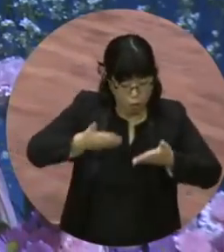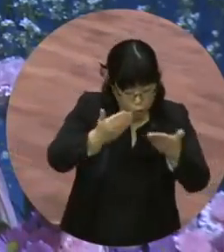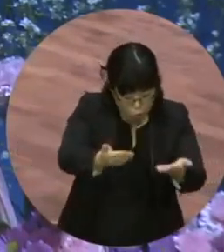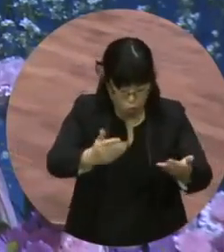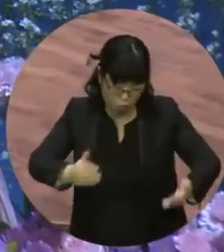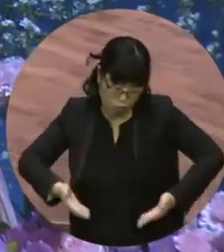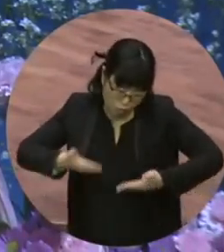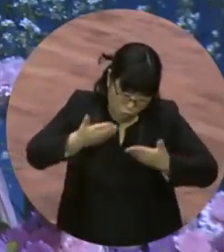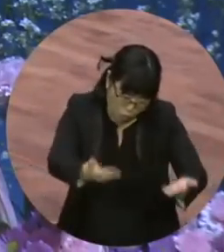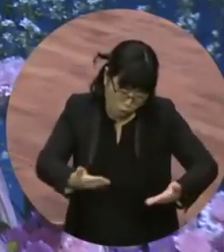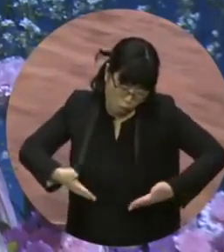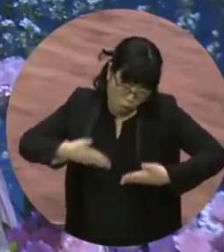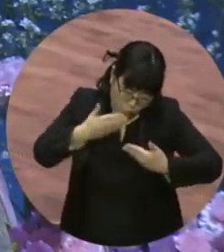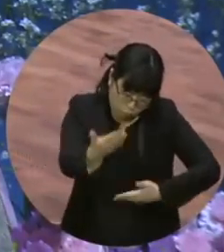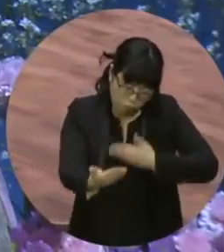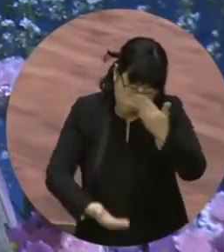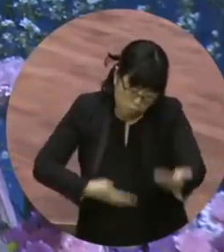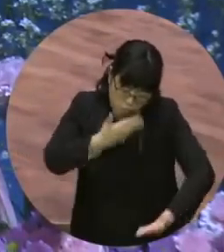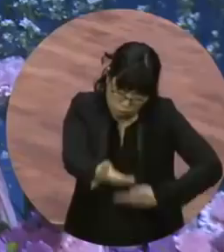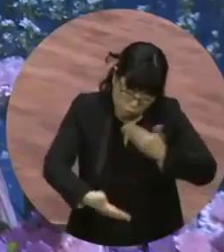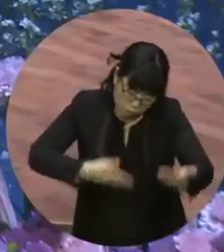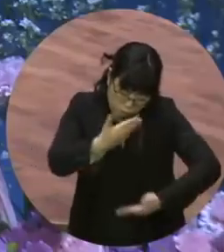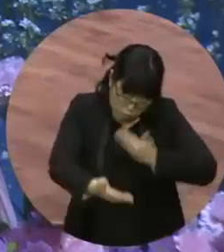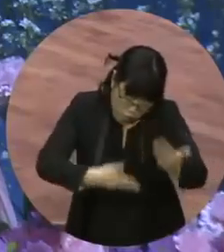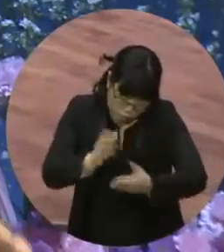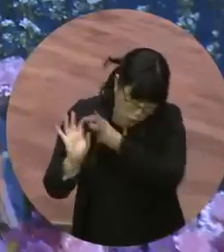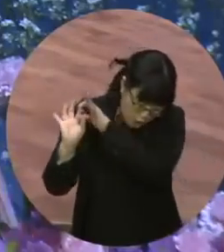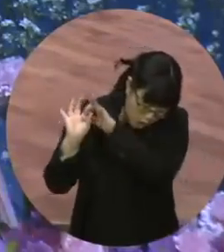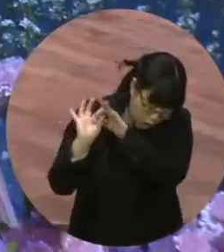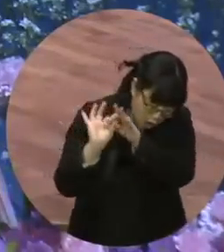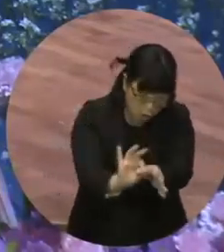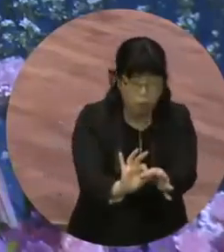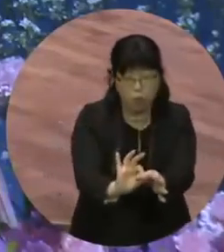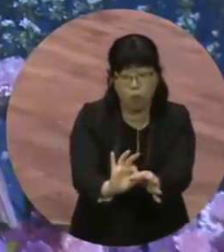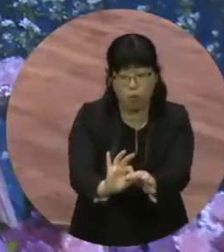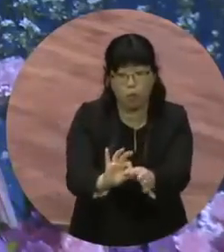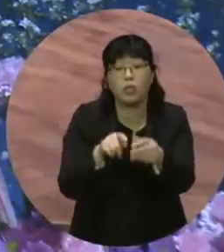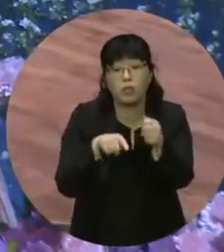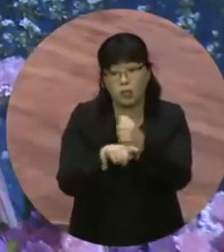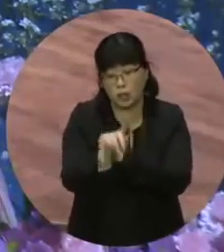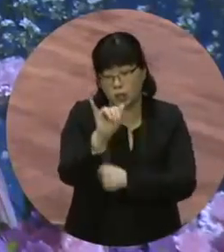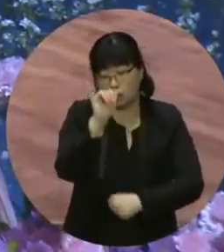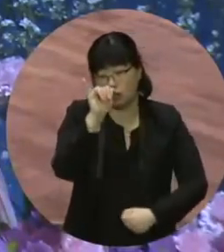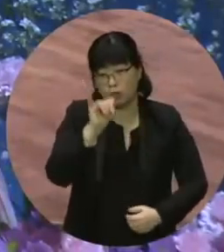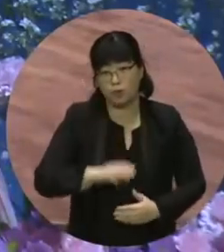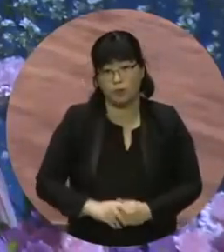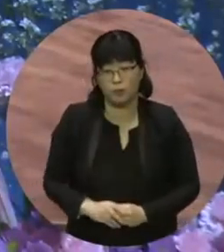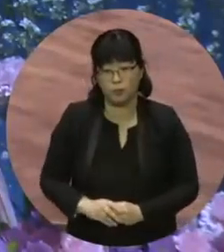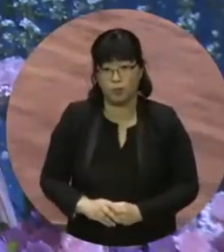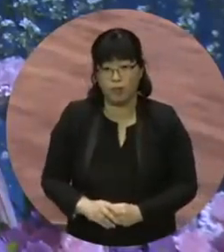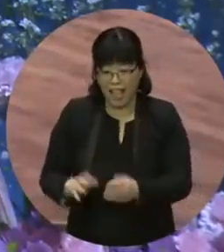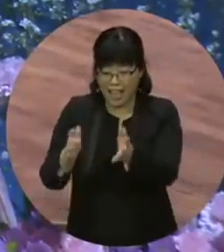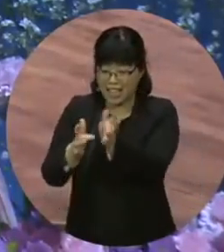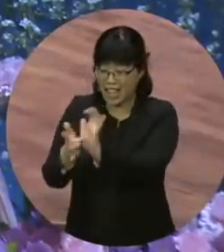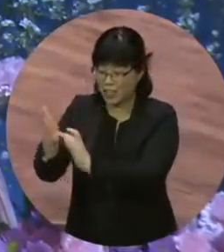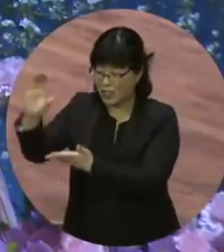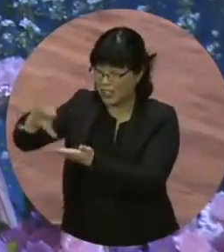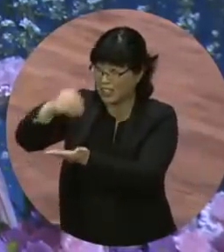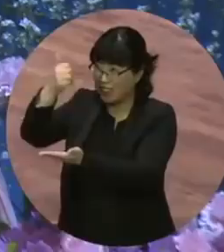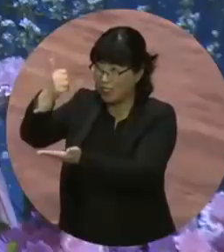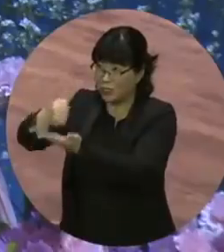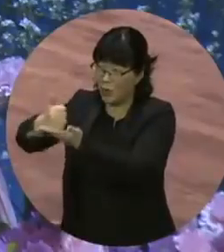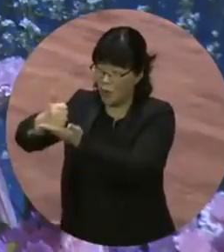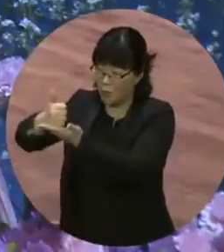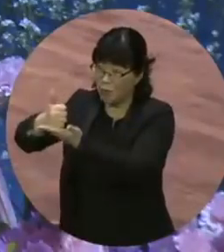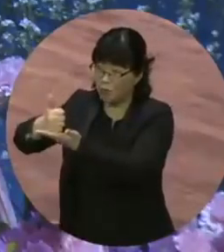한량없이. 얼마나 우리를 위해서 아낌없이 부어주시는지, 독생자 예수 그리스도를 우리 위해서 기꺼이